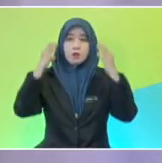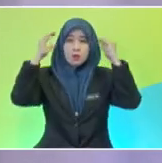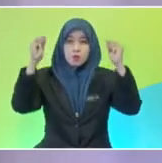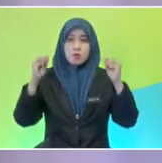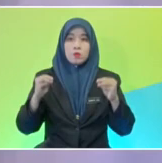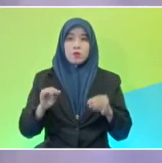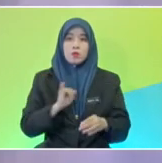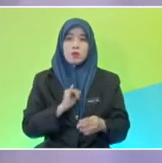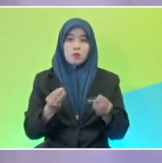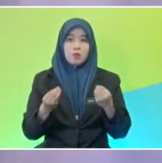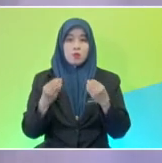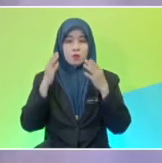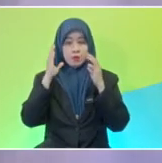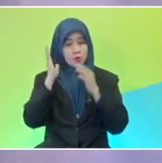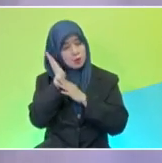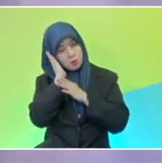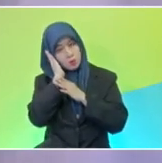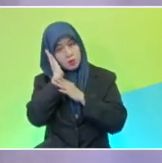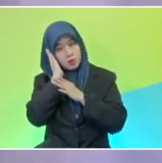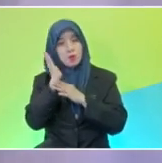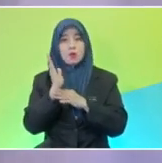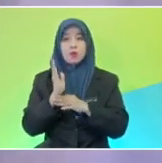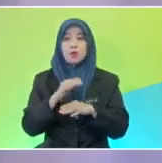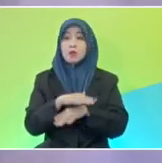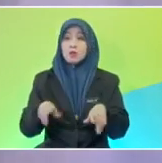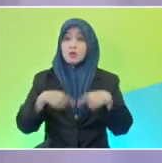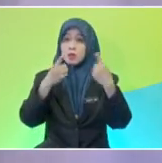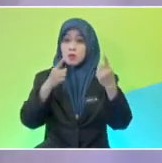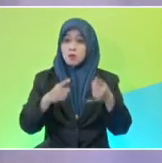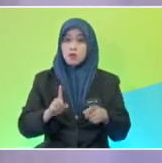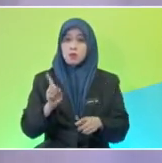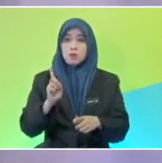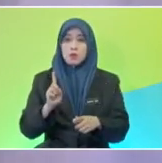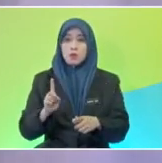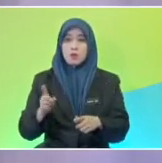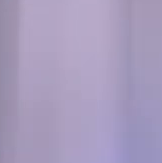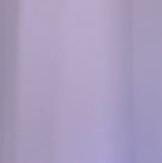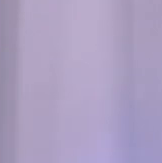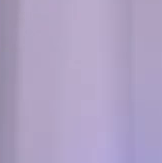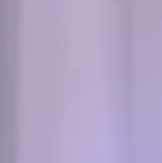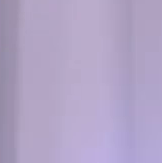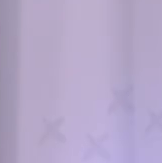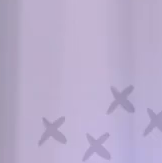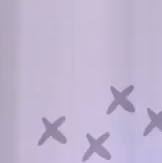pun tak cukup tidur ni. Murid-murid semua jangan kemana. Selepas ini kita akan kembali dalam prasekolah.